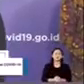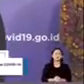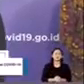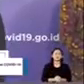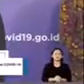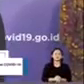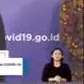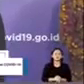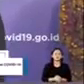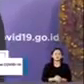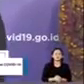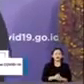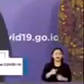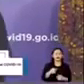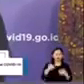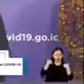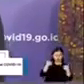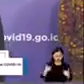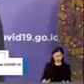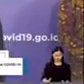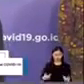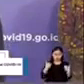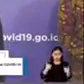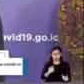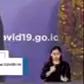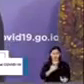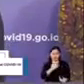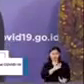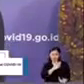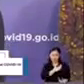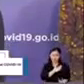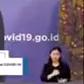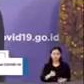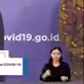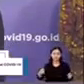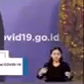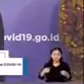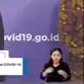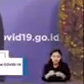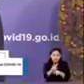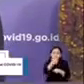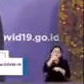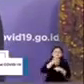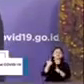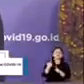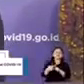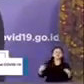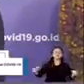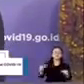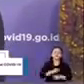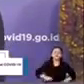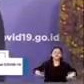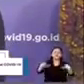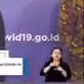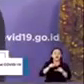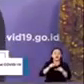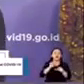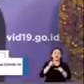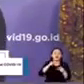host in fireman dan agent jadi manusianya itu sendiri kemudian virusnya itu sendiri serta faktor lingkungan yang apabila